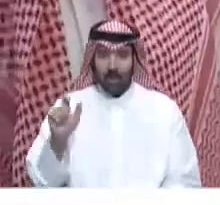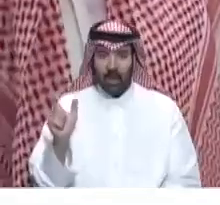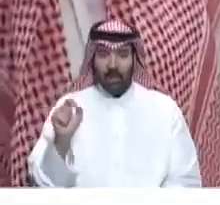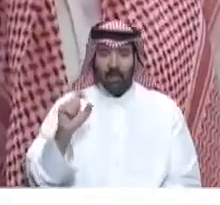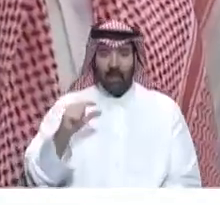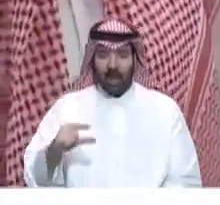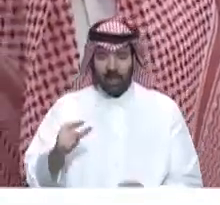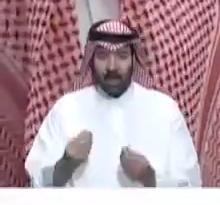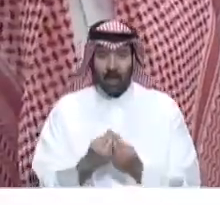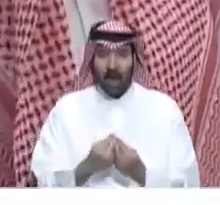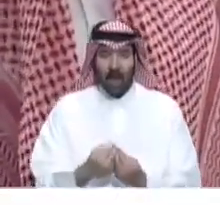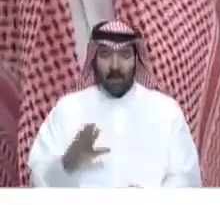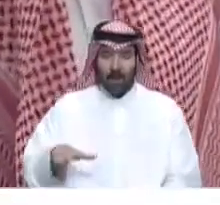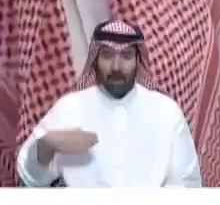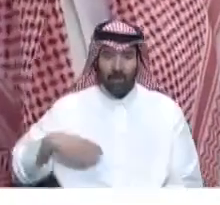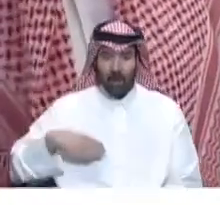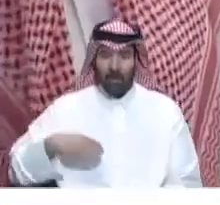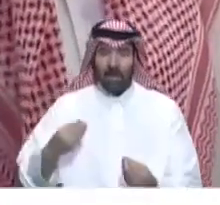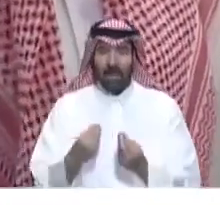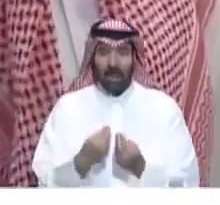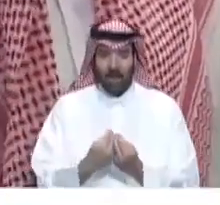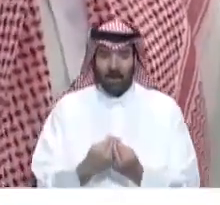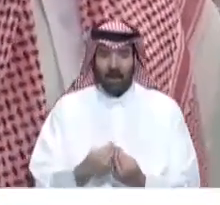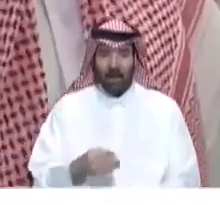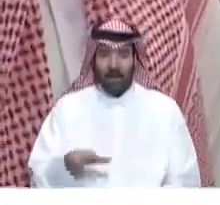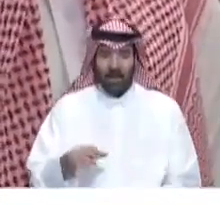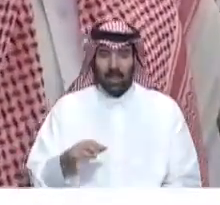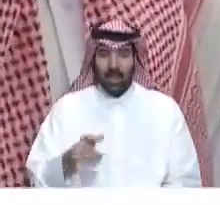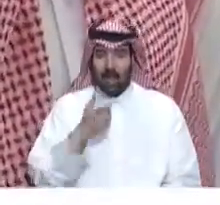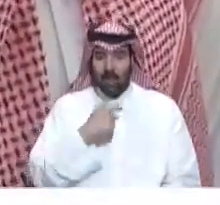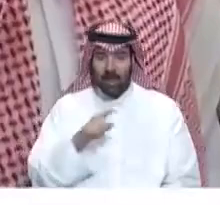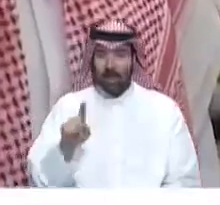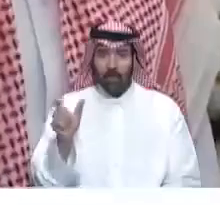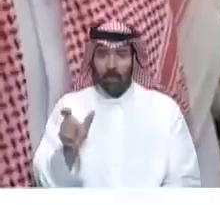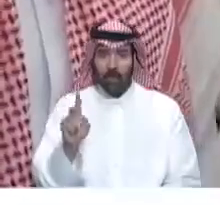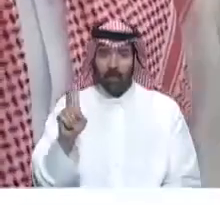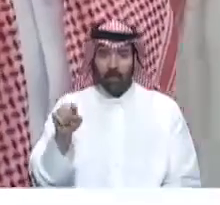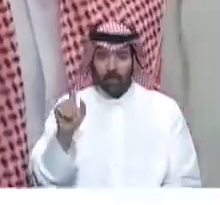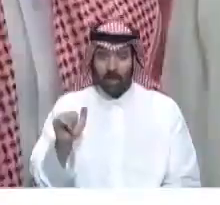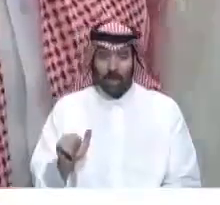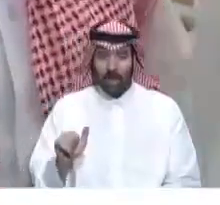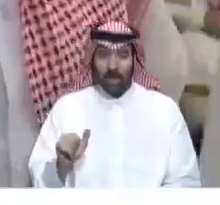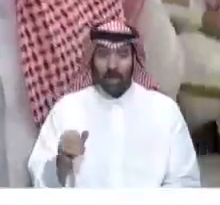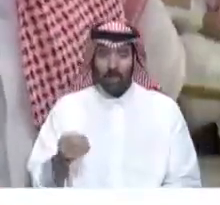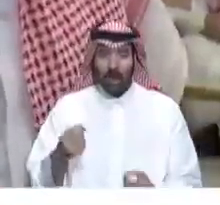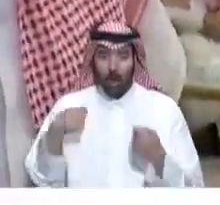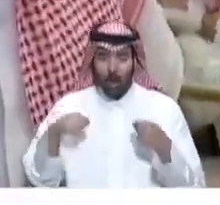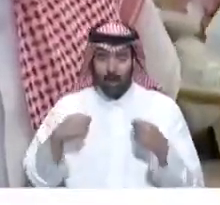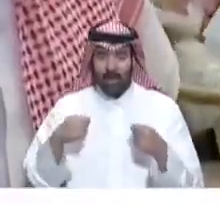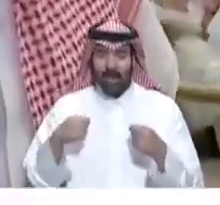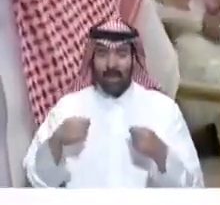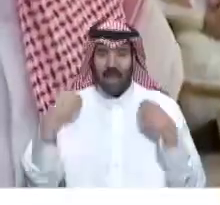بن سلمان بن عبد العزيز، وصاحب السمو الملكي الأمير عبد العزيز بن تركي بن فيصل بن عبد العزيز وزير